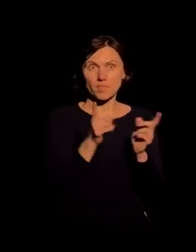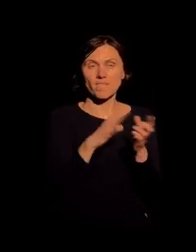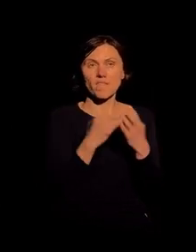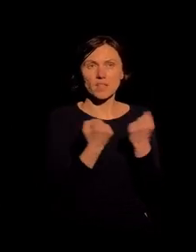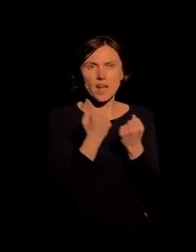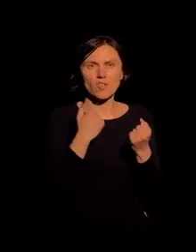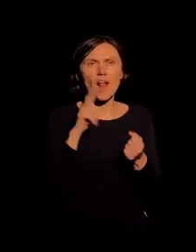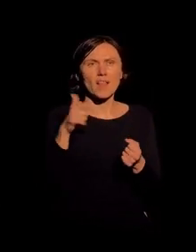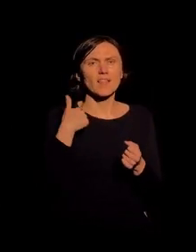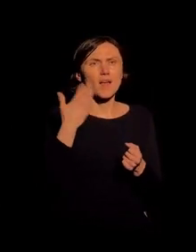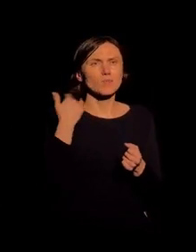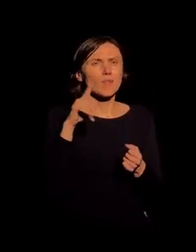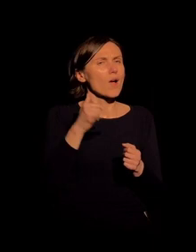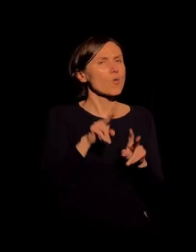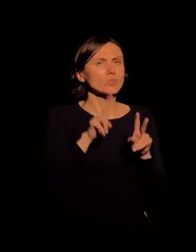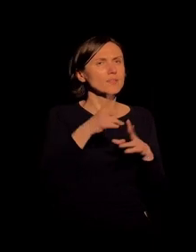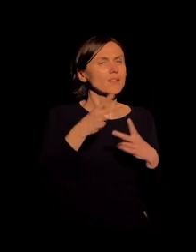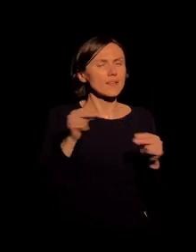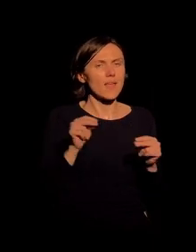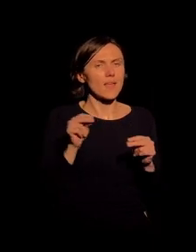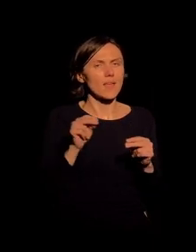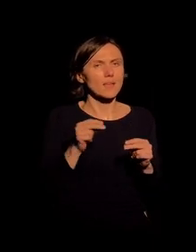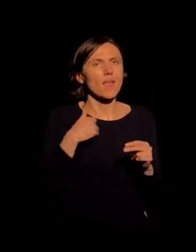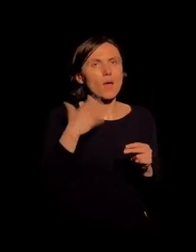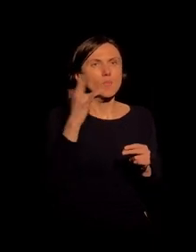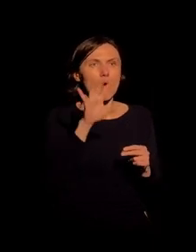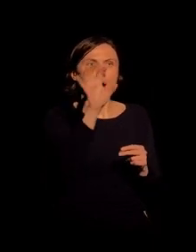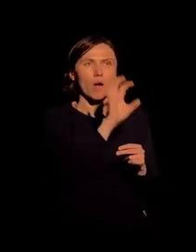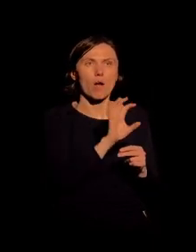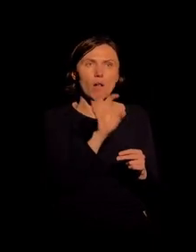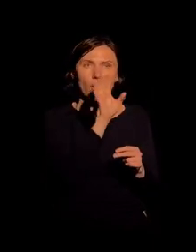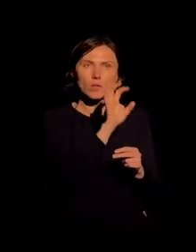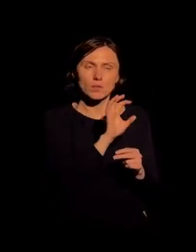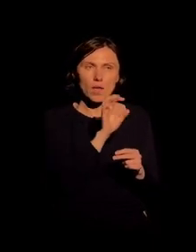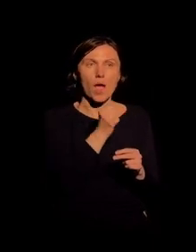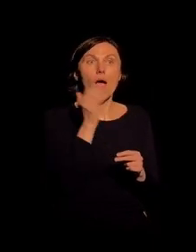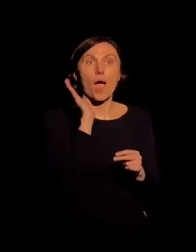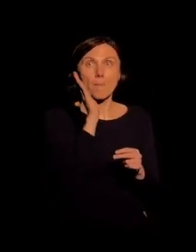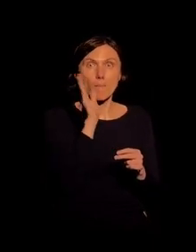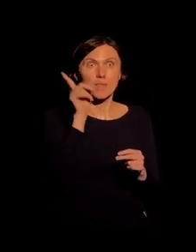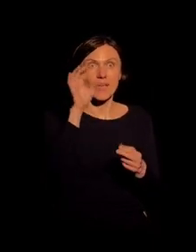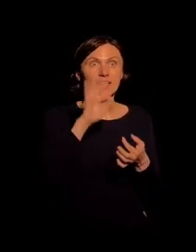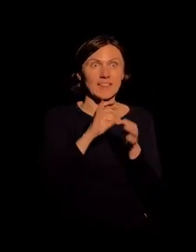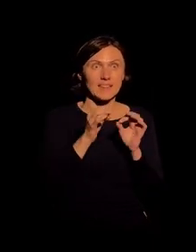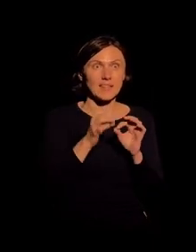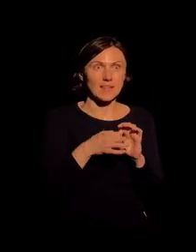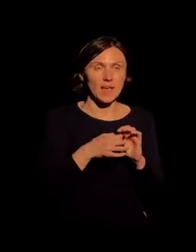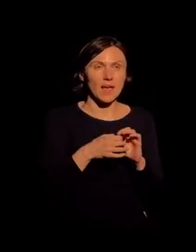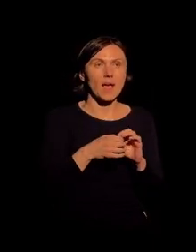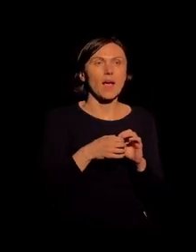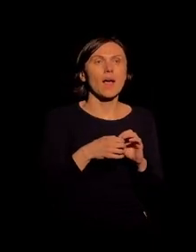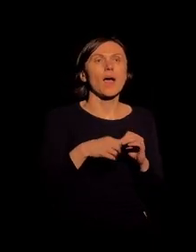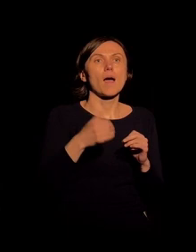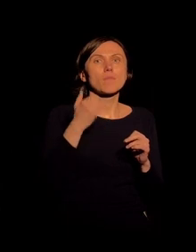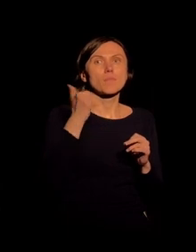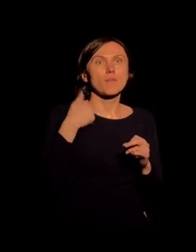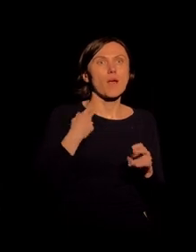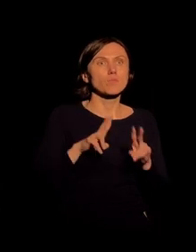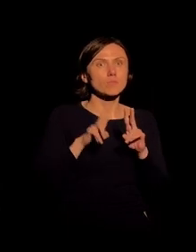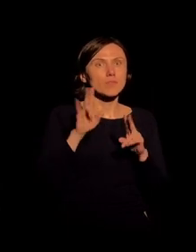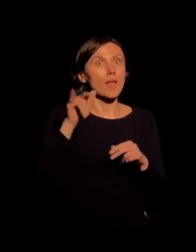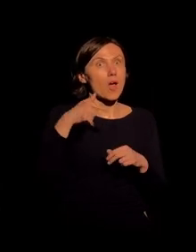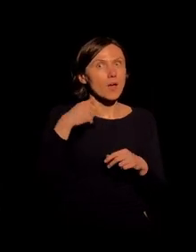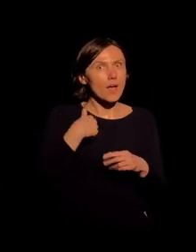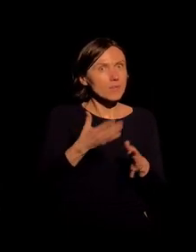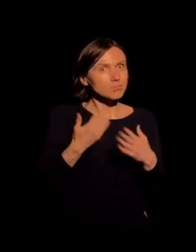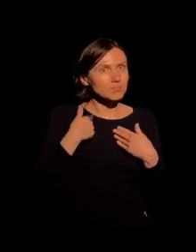wtedy byłem jako, nie jako uczestnik, a jako oglądający. A potem już w Gdyni byłem pierwszy raz jako uczestnik i dali mi